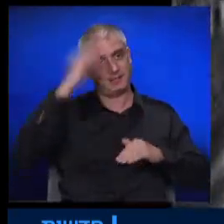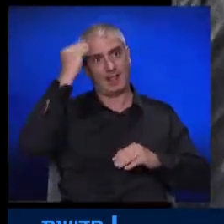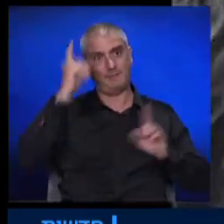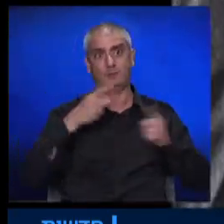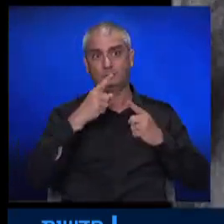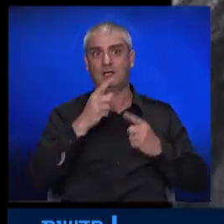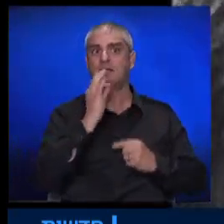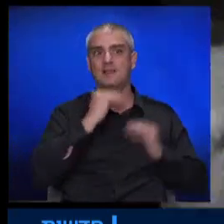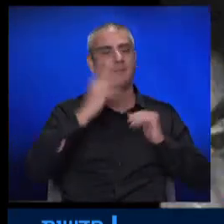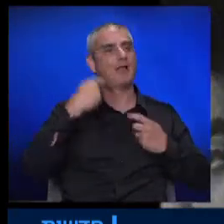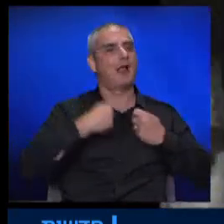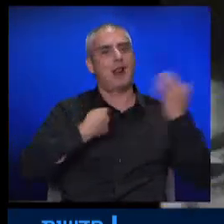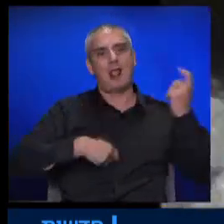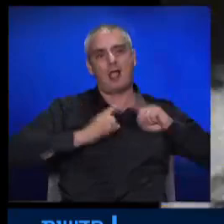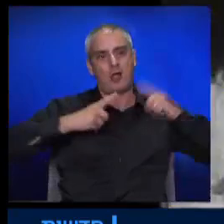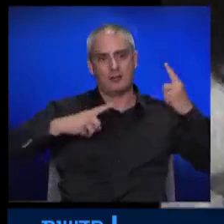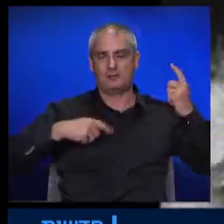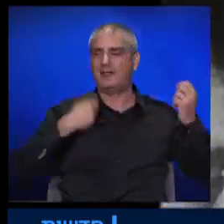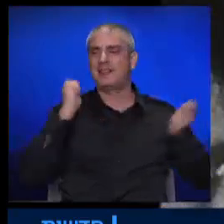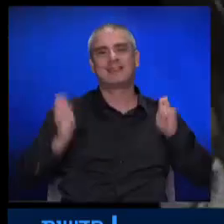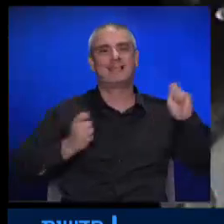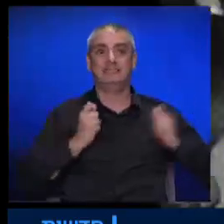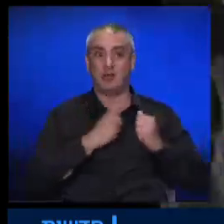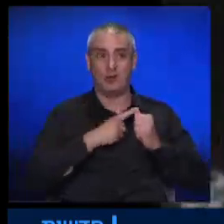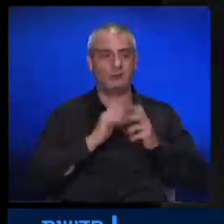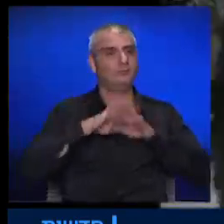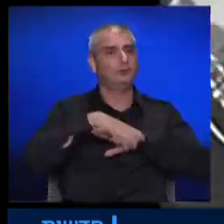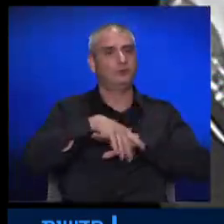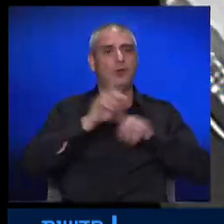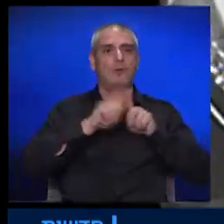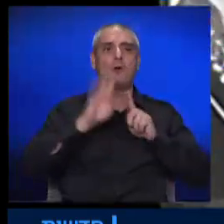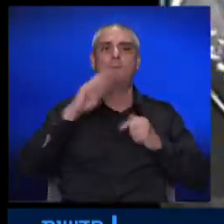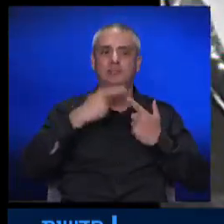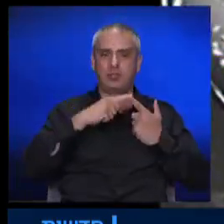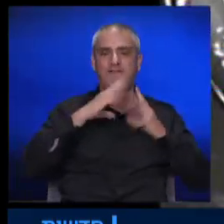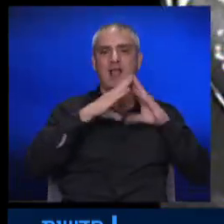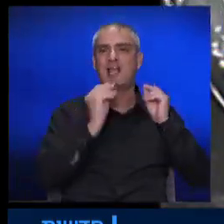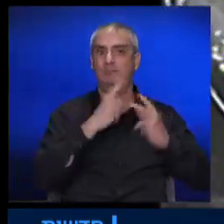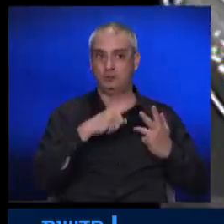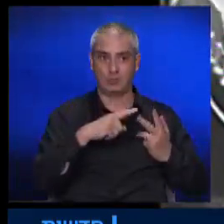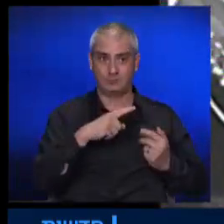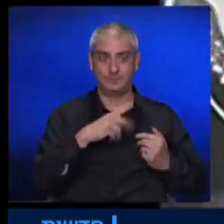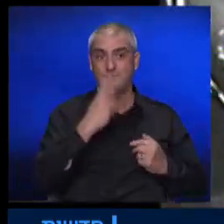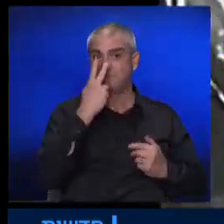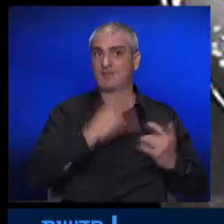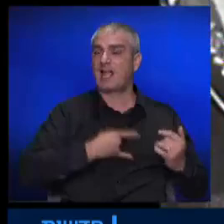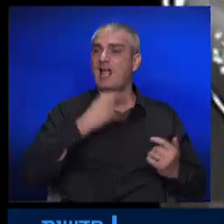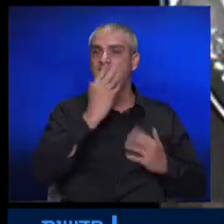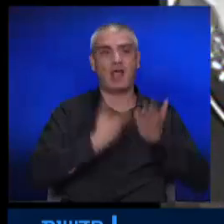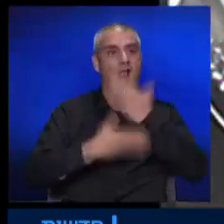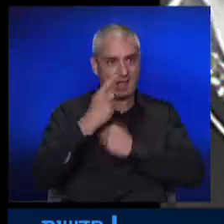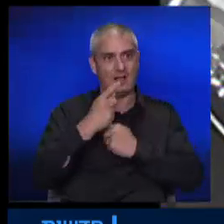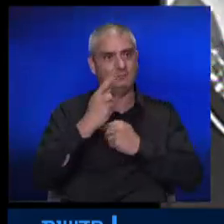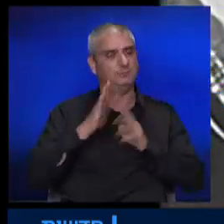בכמה להקות שניגנו מוזיקה דיסקו והושפעו מלהקות כמו הבי-ג'יז והביטלס. נראה שחוויית העלייה היא שחידדה אצלו את